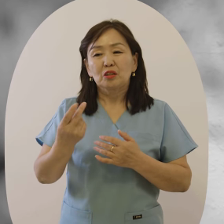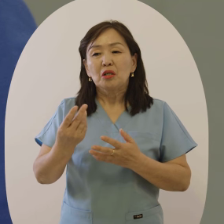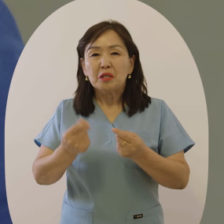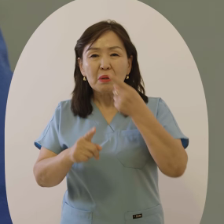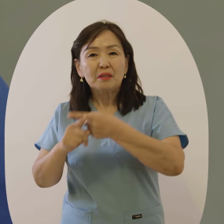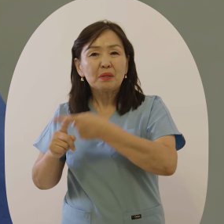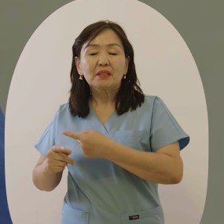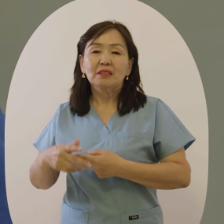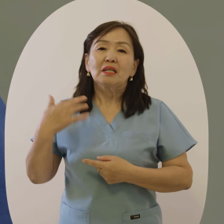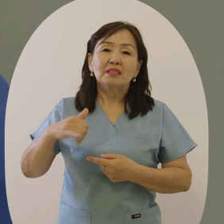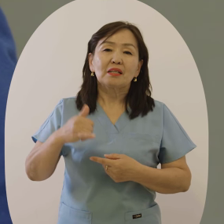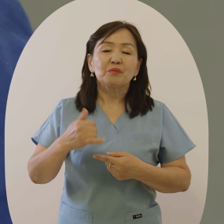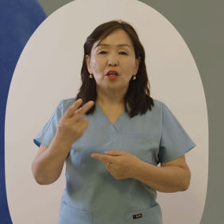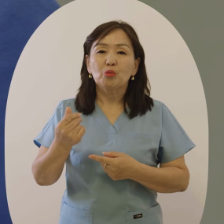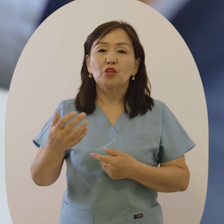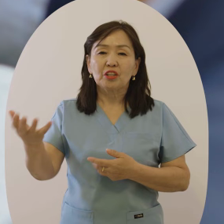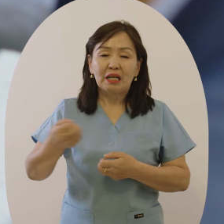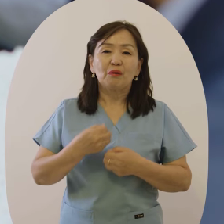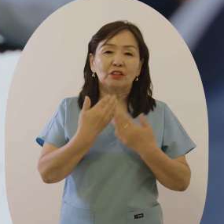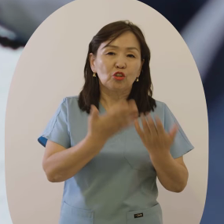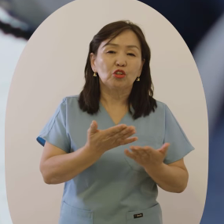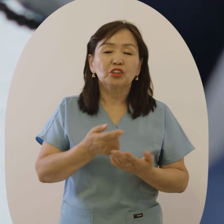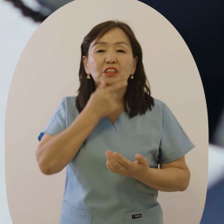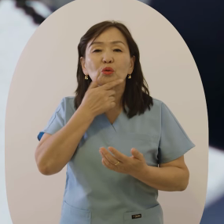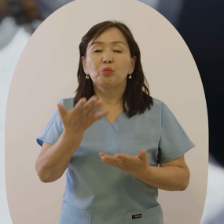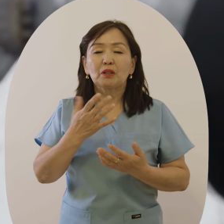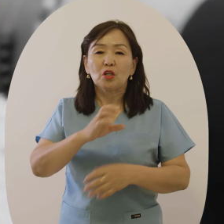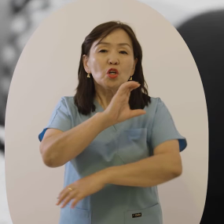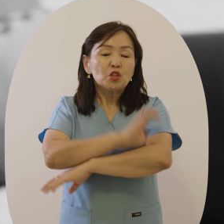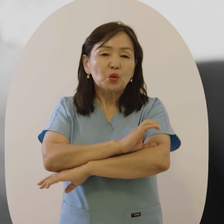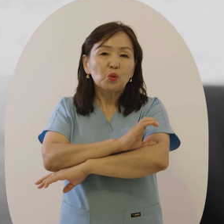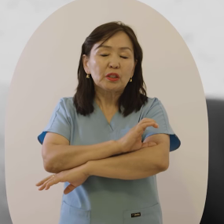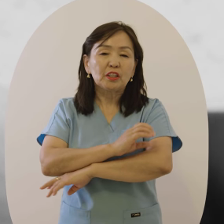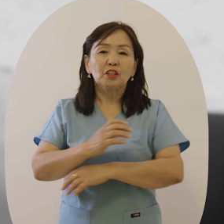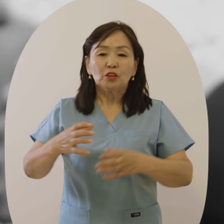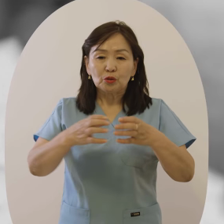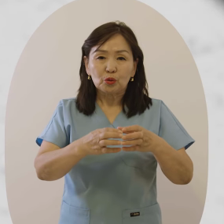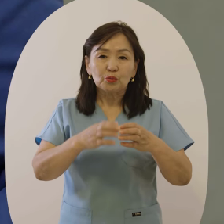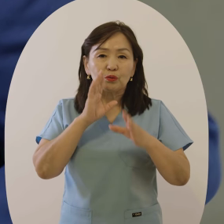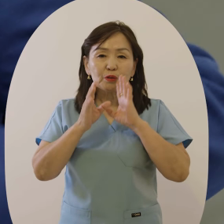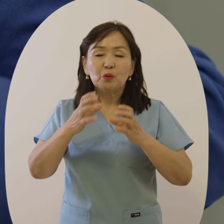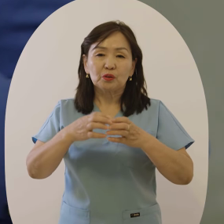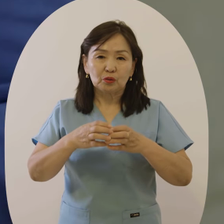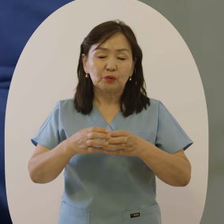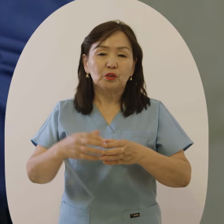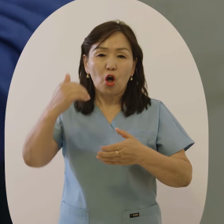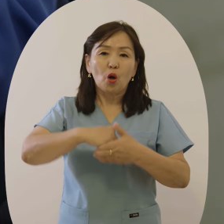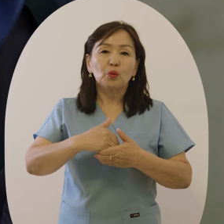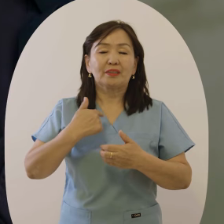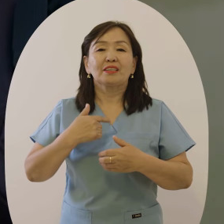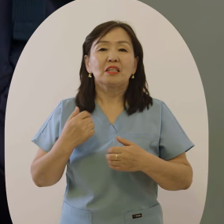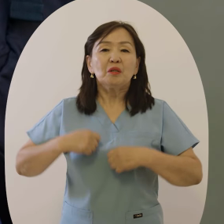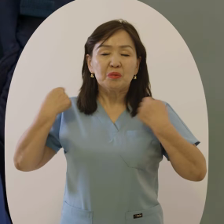байлаа. Заримдаа нэгсэн үед нь өгч чадахгүй болохоор нөгөө зургийг минь сургуулийн групп чатанд оруулаа гэдээ эхлэнэ.